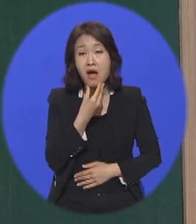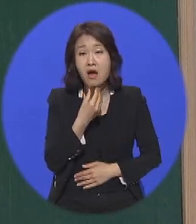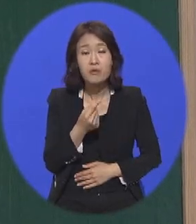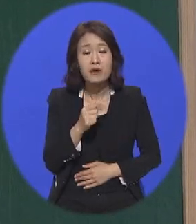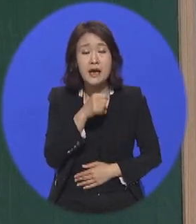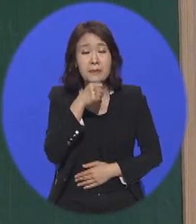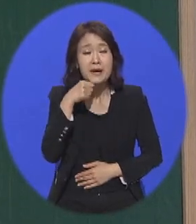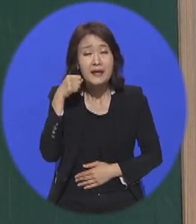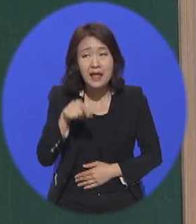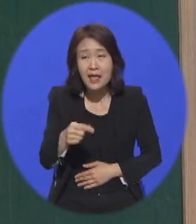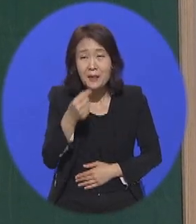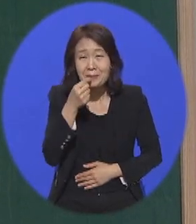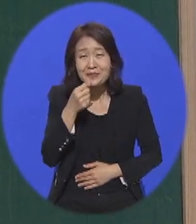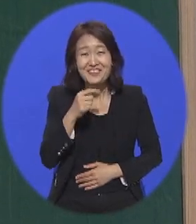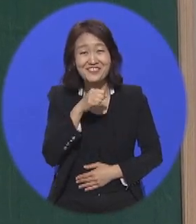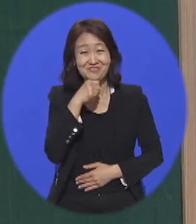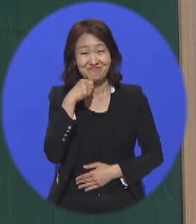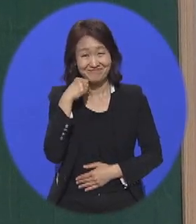행복의 맛을